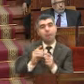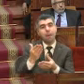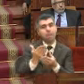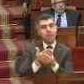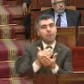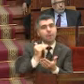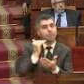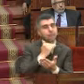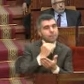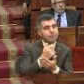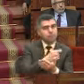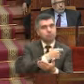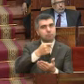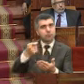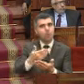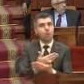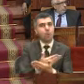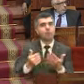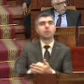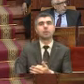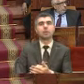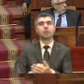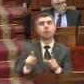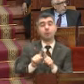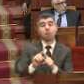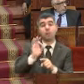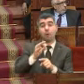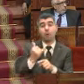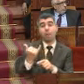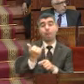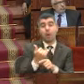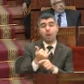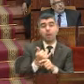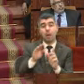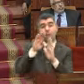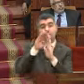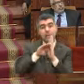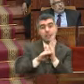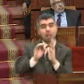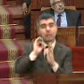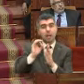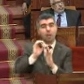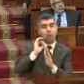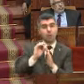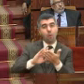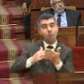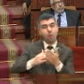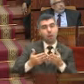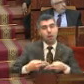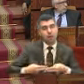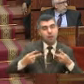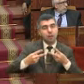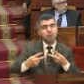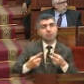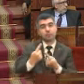من أجل إعطاء دمية قوية، بالإضافة إلى إعطاء قوة حقيقية للمكتب المغربي لحقوق المؤلفين، لأن الرفع من الإيرادات غادي